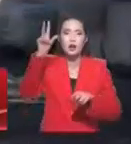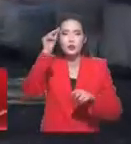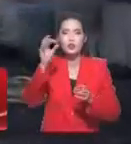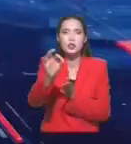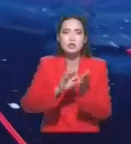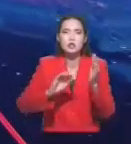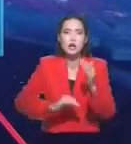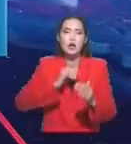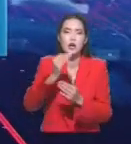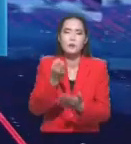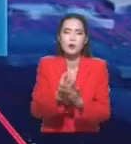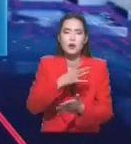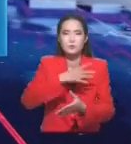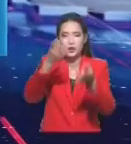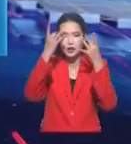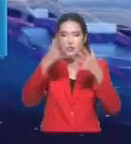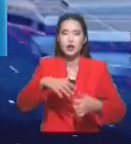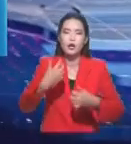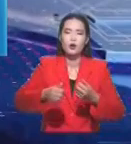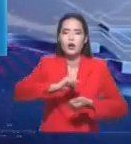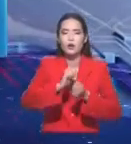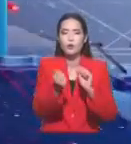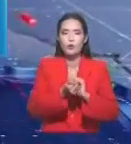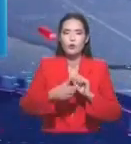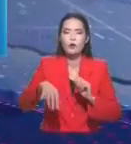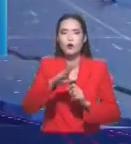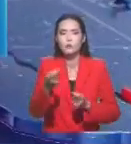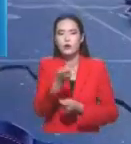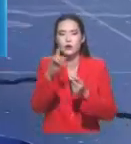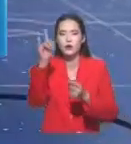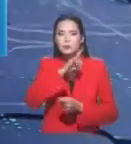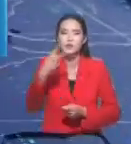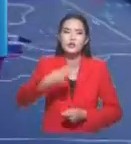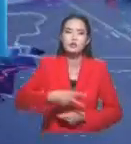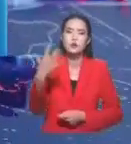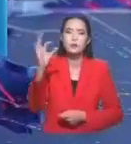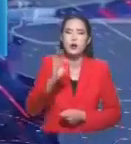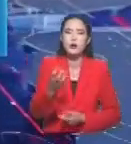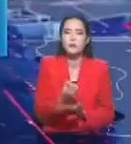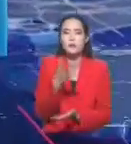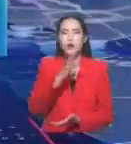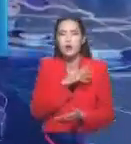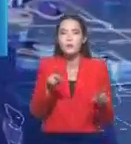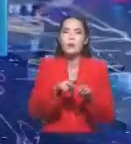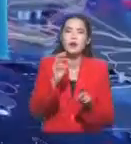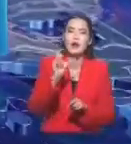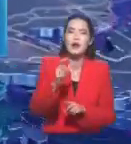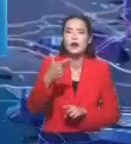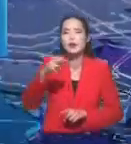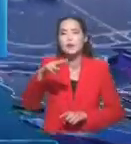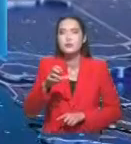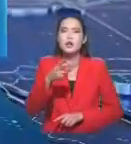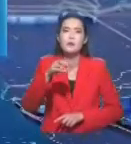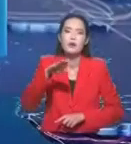есе өскен. Нақтырақ тас 30%-ке, тазартылған мұнай өнімі 25%-ға қымбаттаған. Бұдан бөлек әк, гипс және